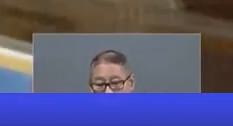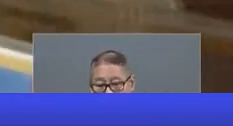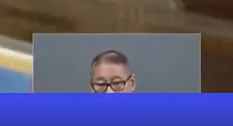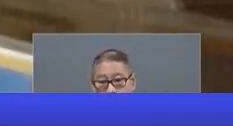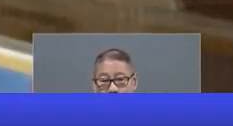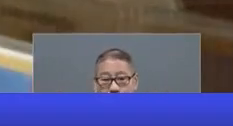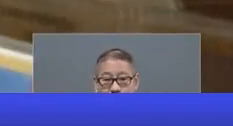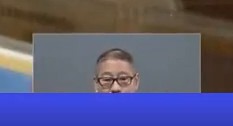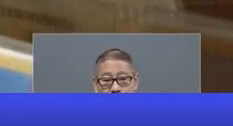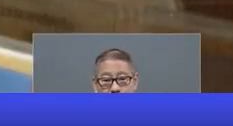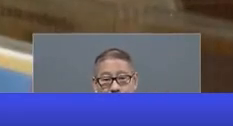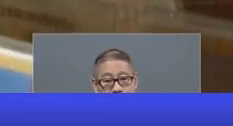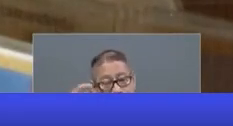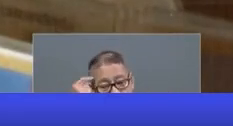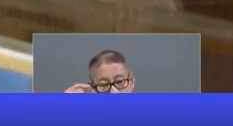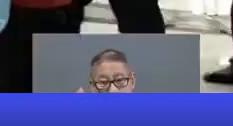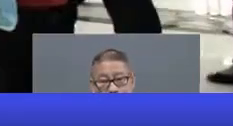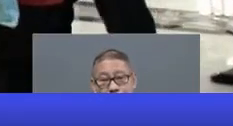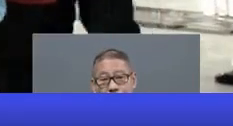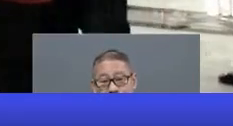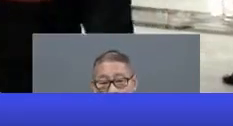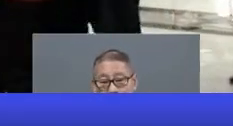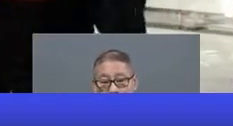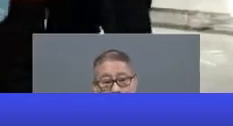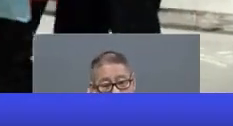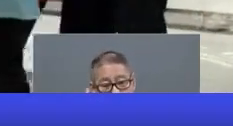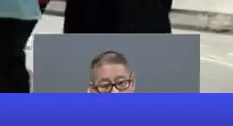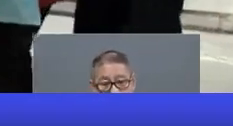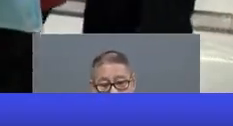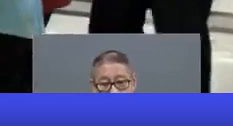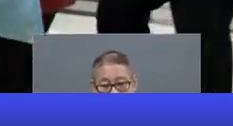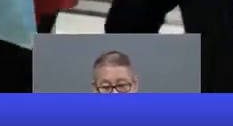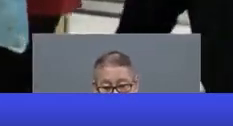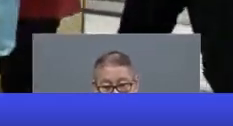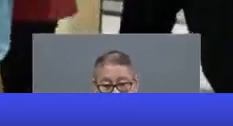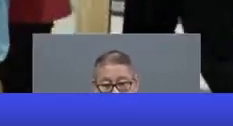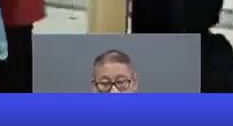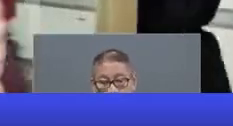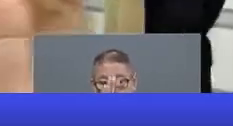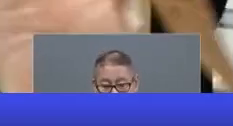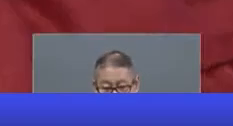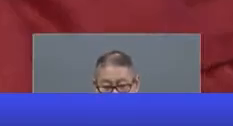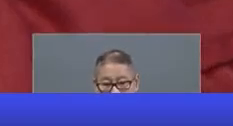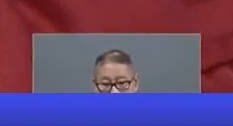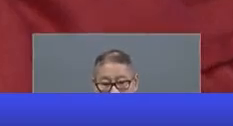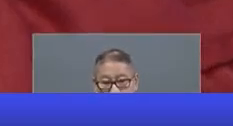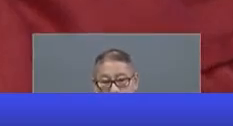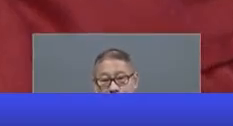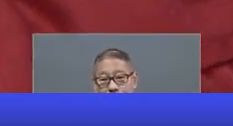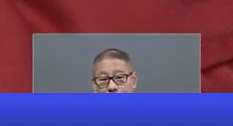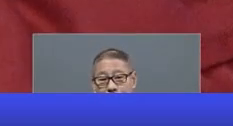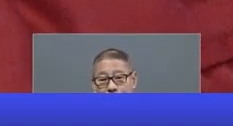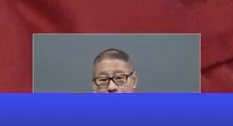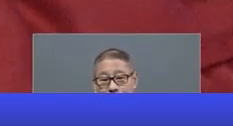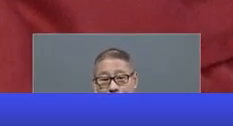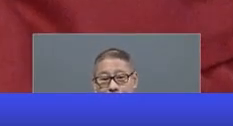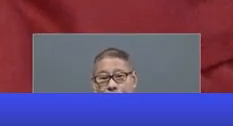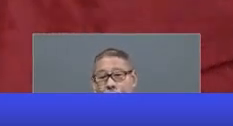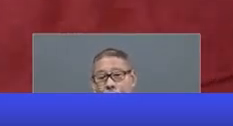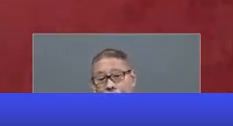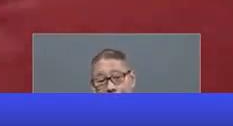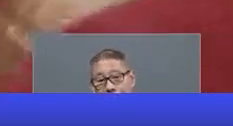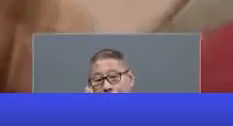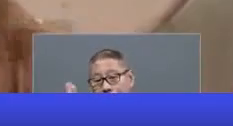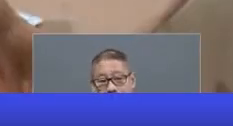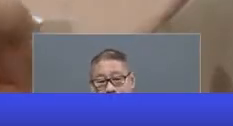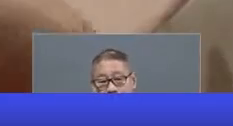อมีเวลาอยู่ฮะต้องหาที่อยู่นะคะแล้วก็อย่าลืมนะคะต้องสะดวกด้วยเพราะว่าเอาจริงๆคือก็ไม่ก็ไม่ได้ไปอยู่จริงๆอ่ะเนาะ